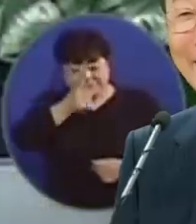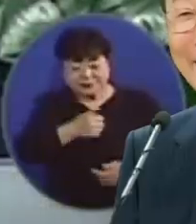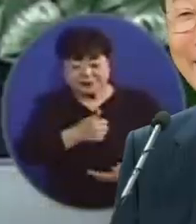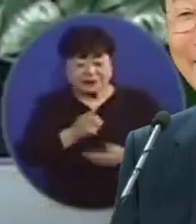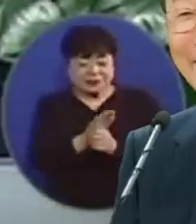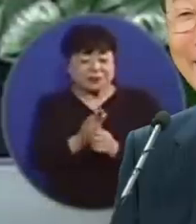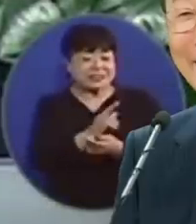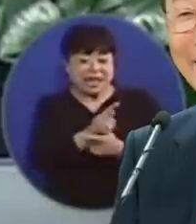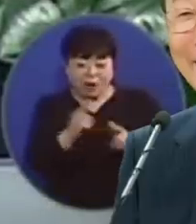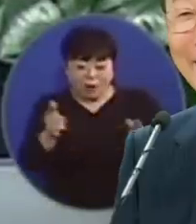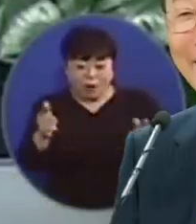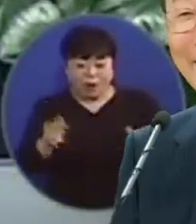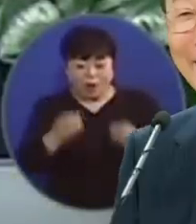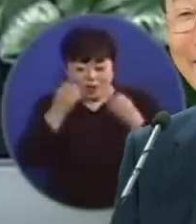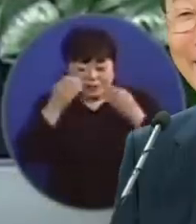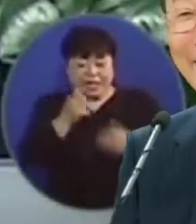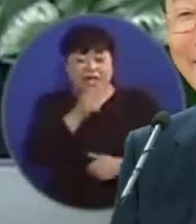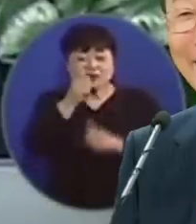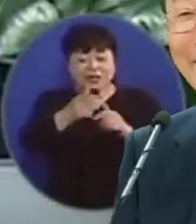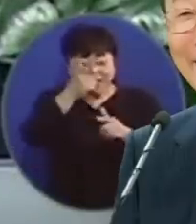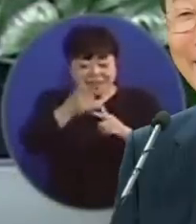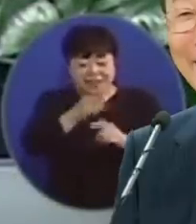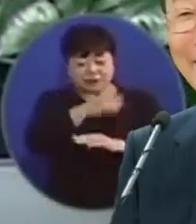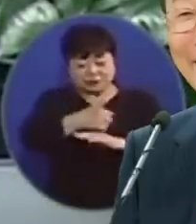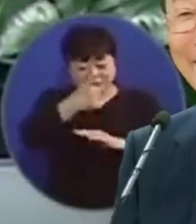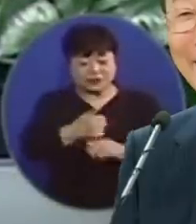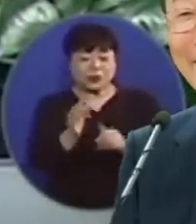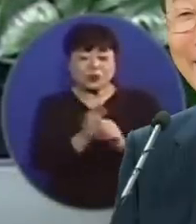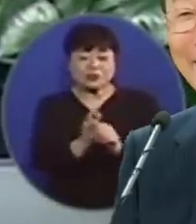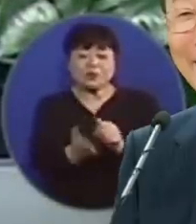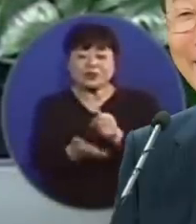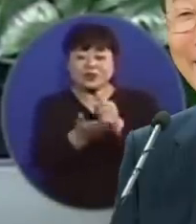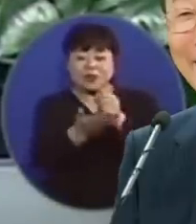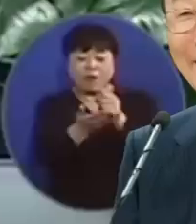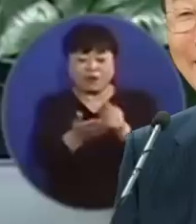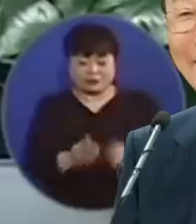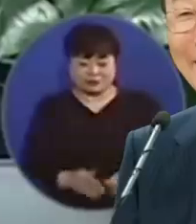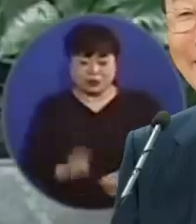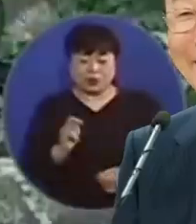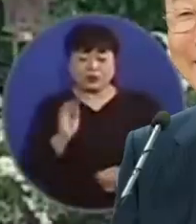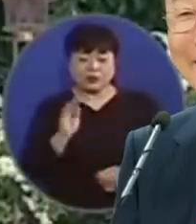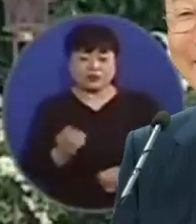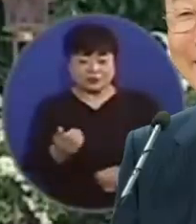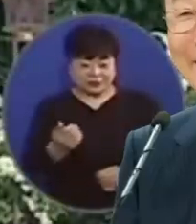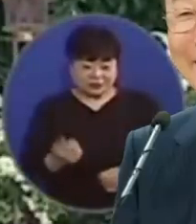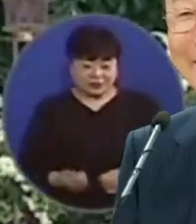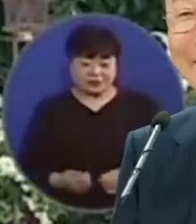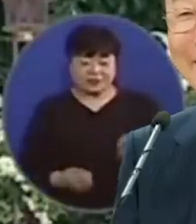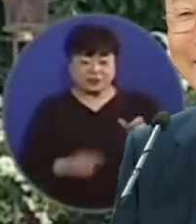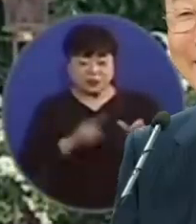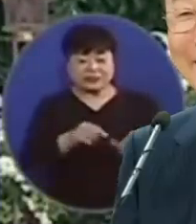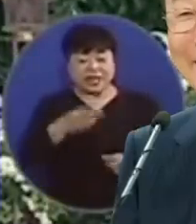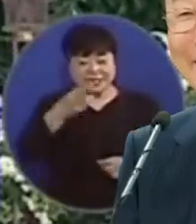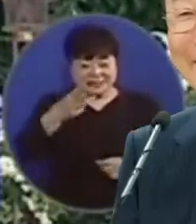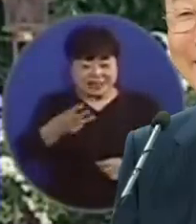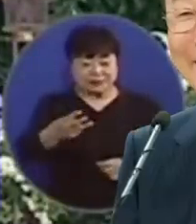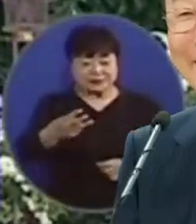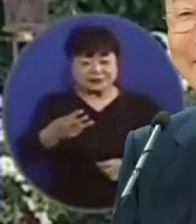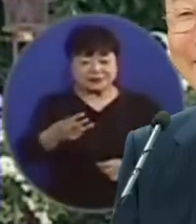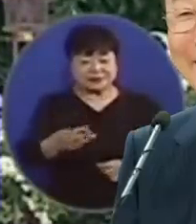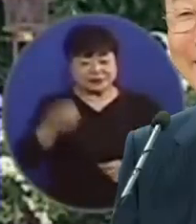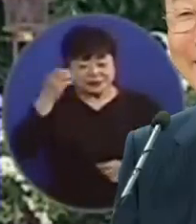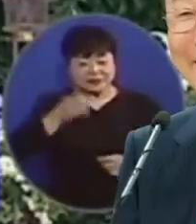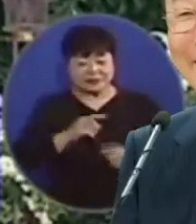섬기지 않습니다. 새 조상 예수 그리스도를 섬깁니다. 고린도전서 15장 3절로 4절에 이는 성경대로 그리스도께서